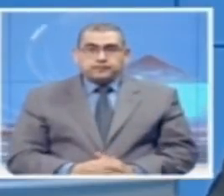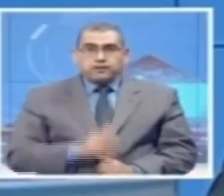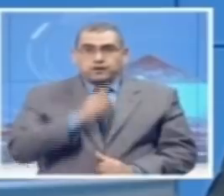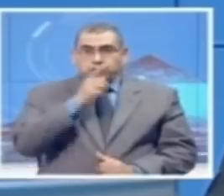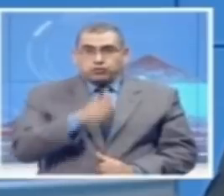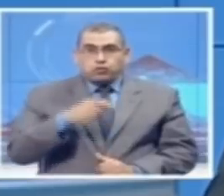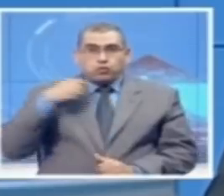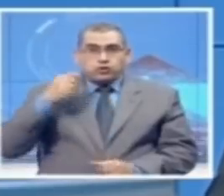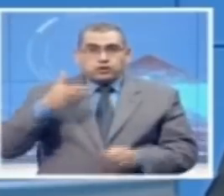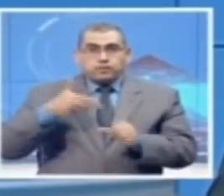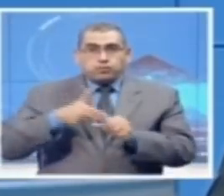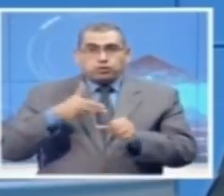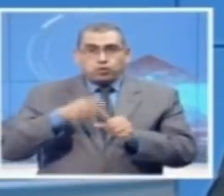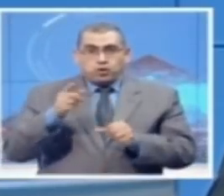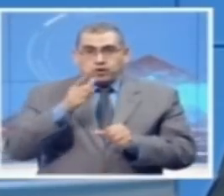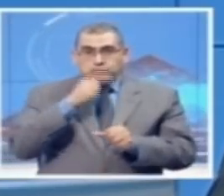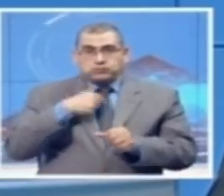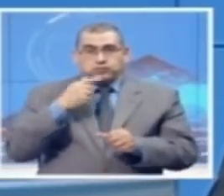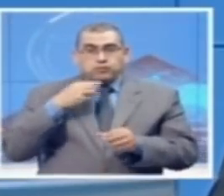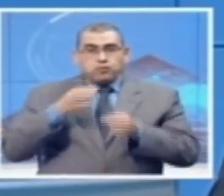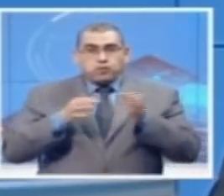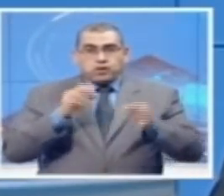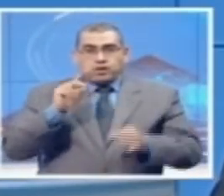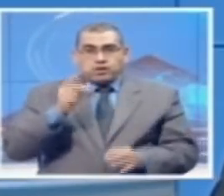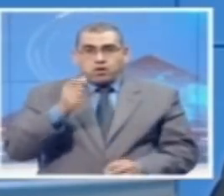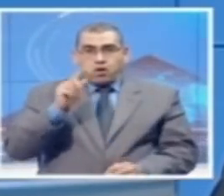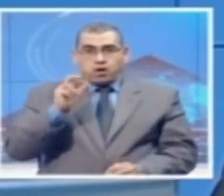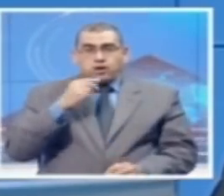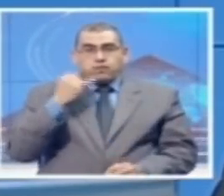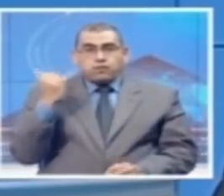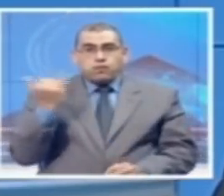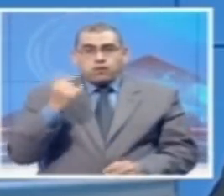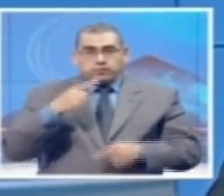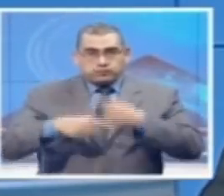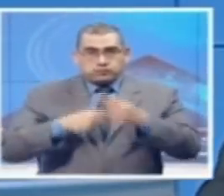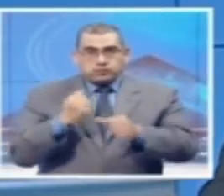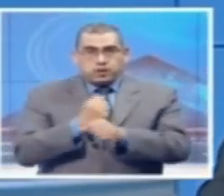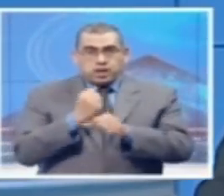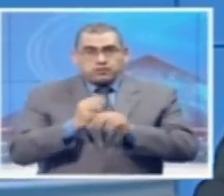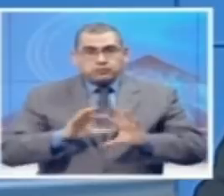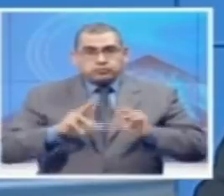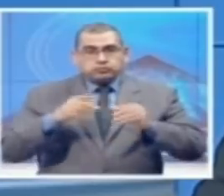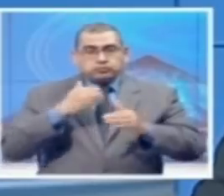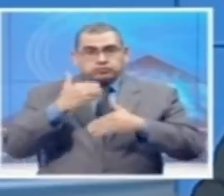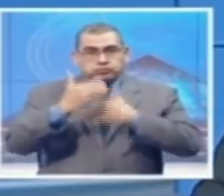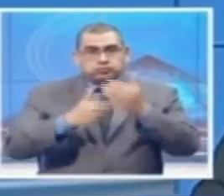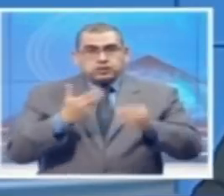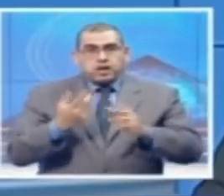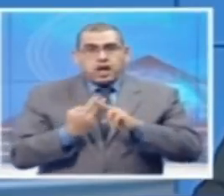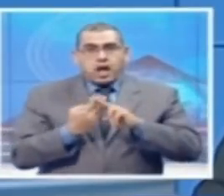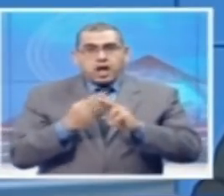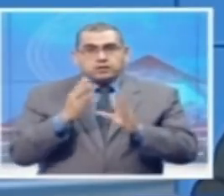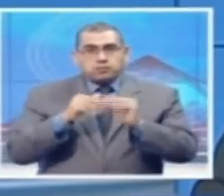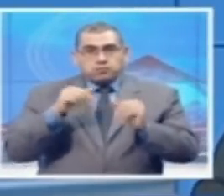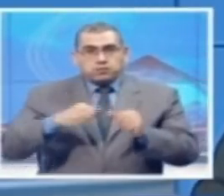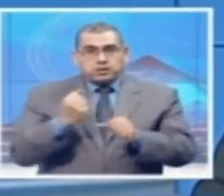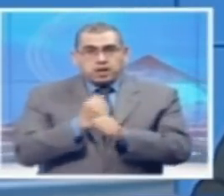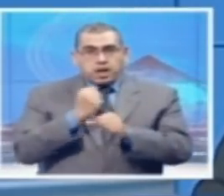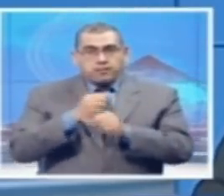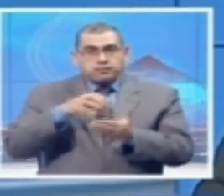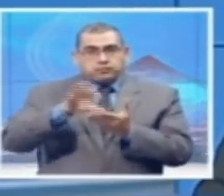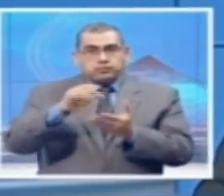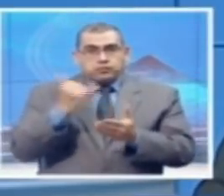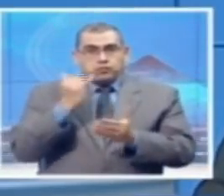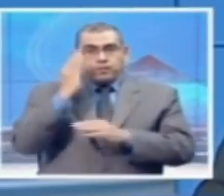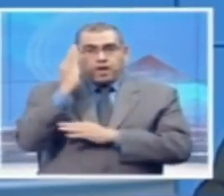أكد وزير البترول والثروة المعدنية المهندس طارق الملا أهمية الاستمرار في تطوير وتأهيل قطاع الغاز الطبيعي المصري كقطاع رائد